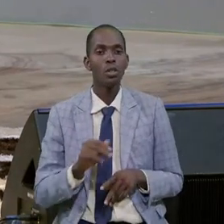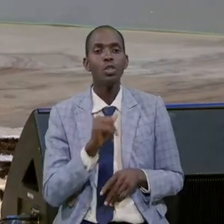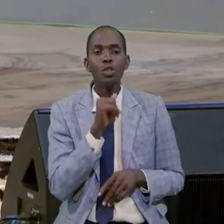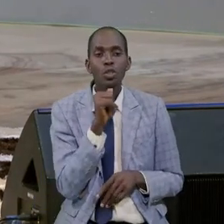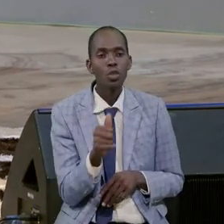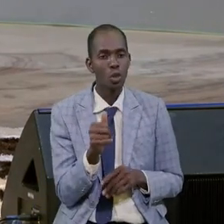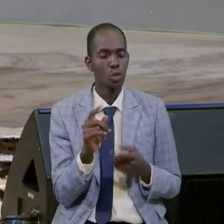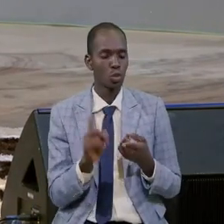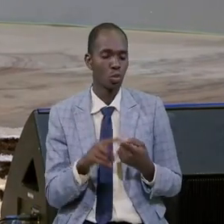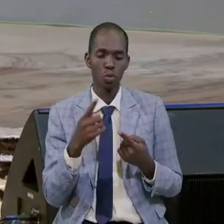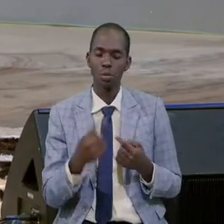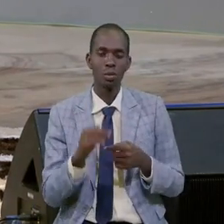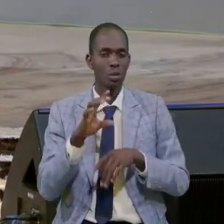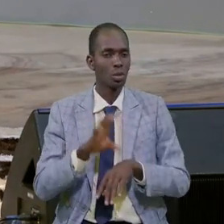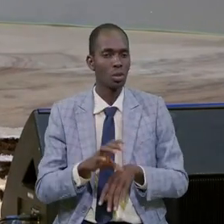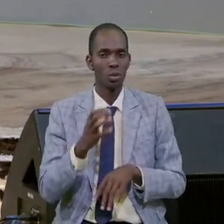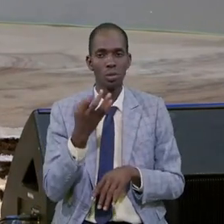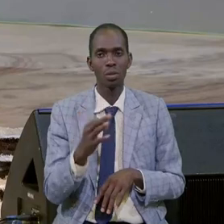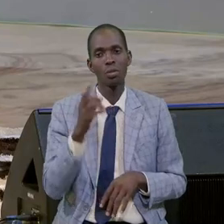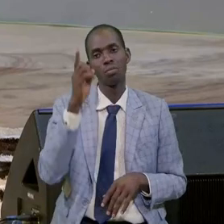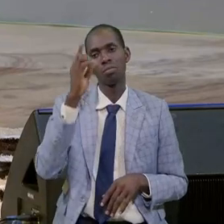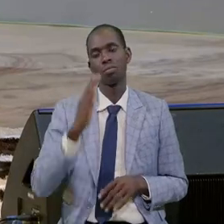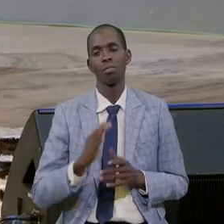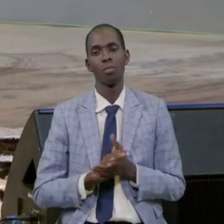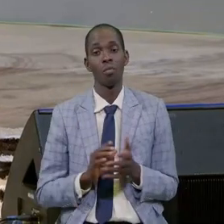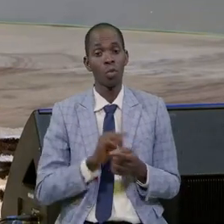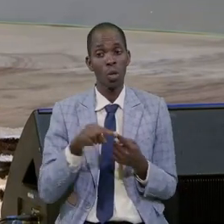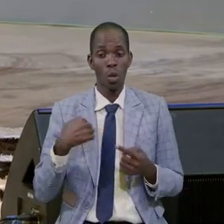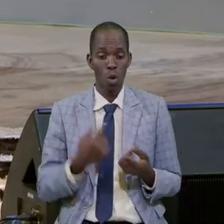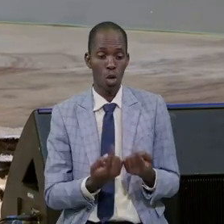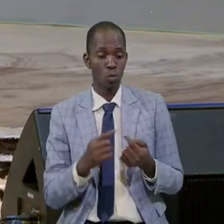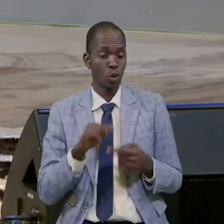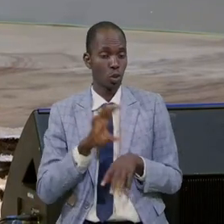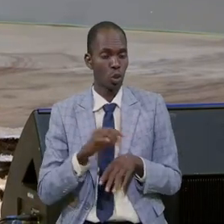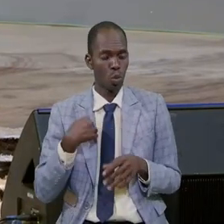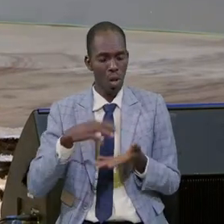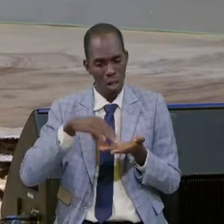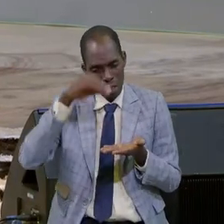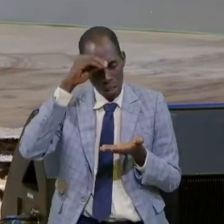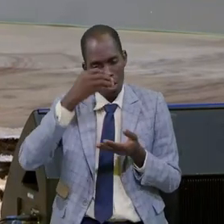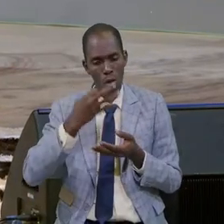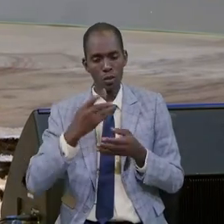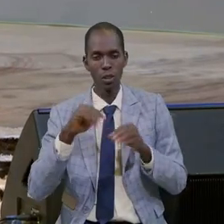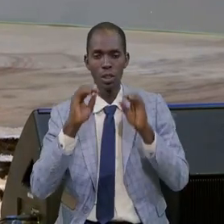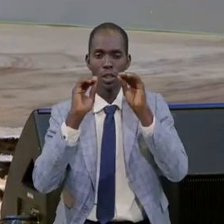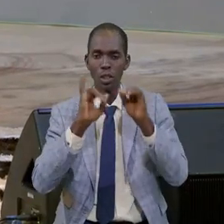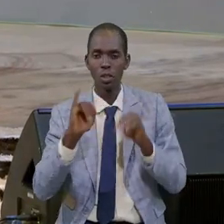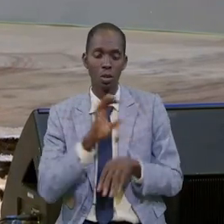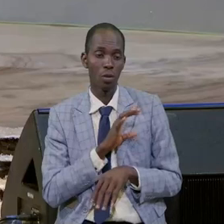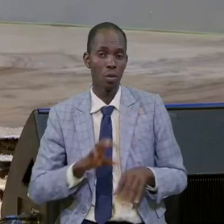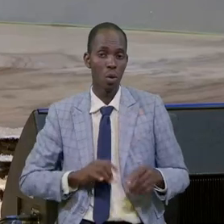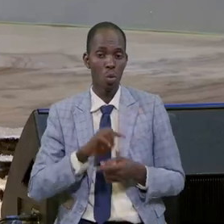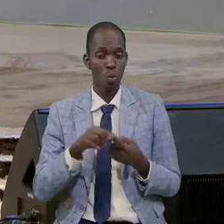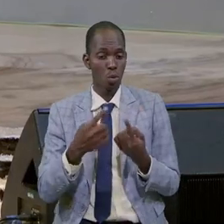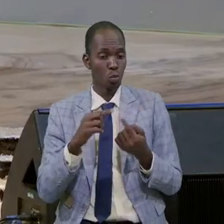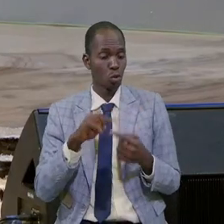païens et aux Grecs, ni à l'église de Dieu. Quand on vient à l'église, on apprend les doctrines de